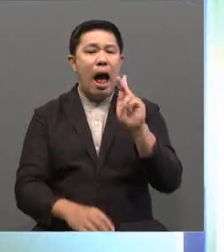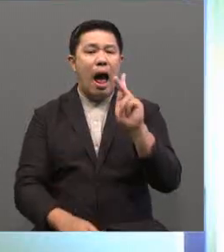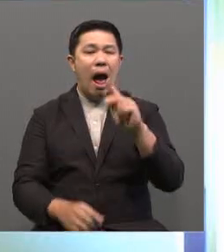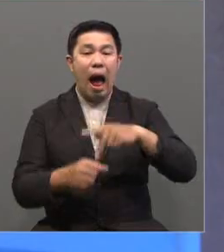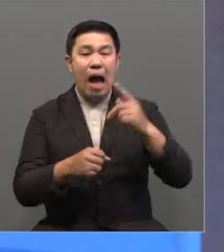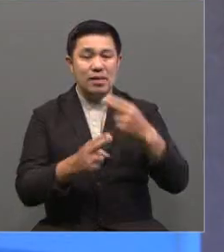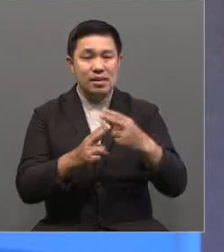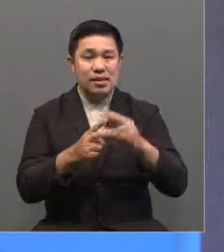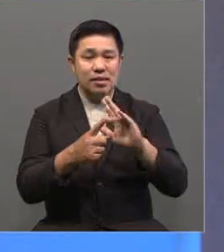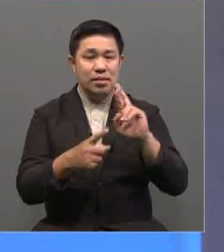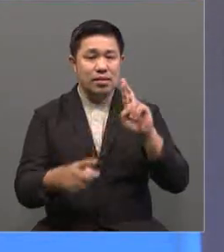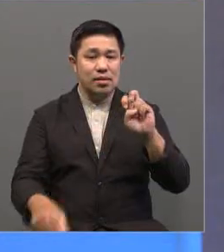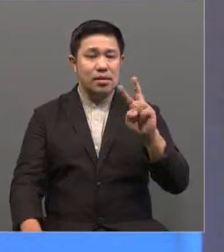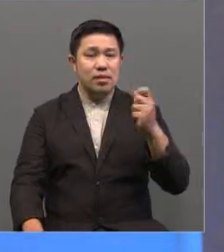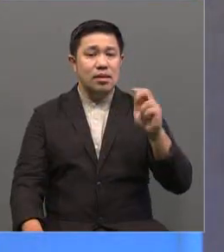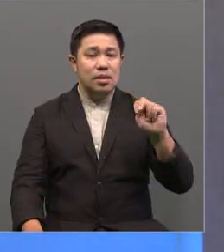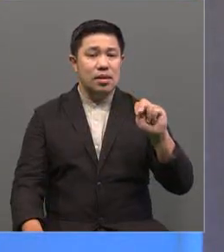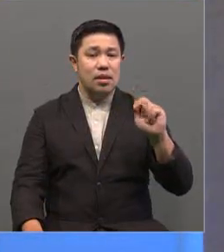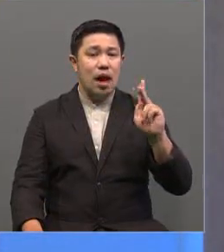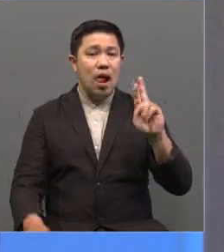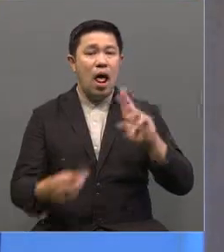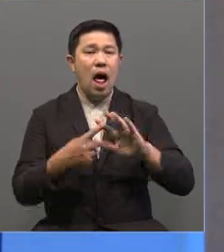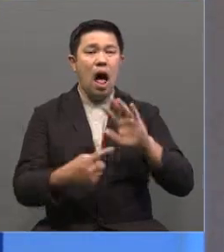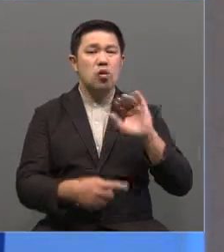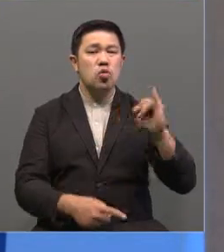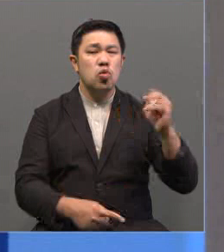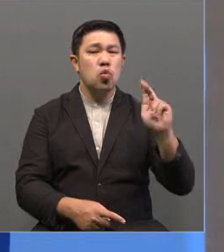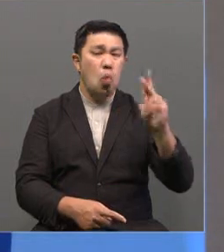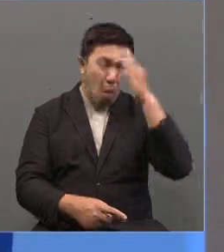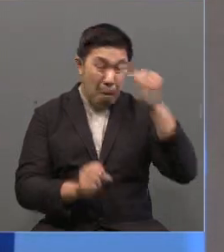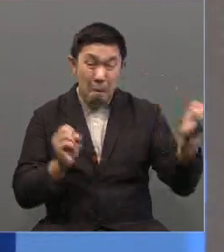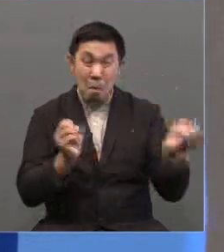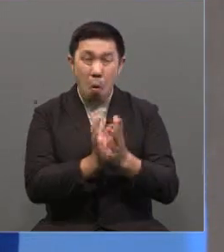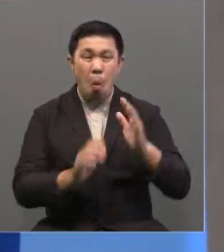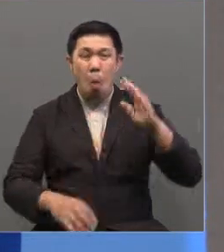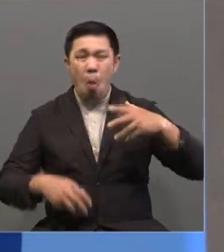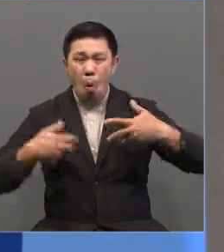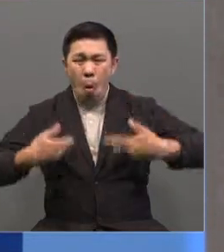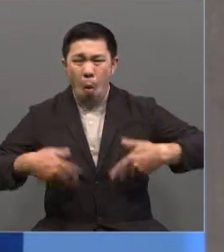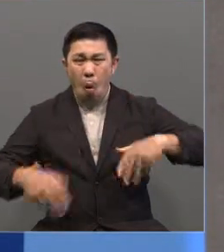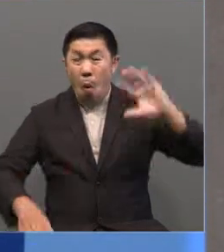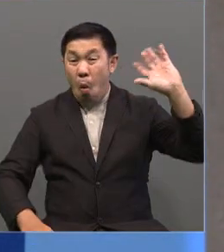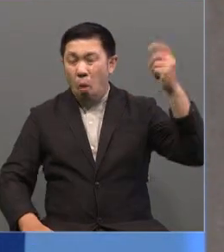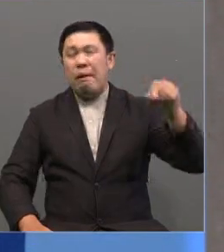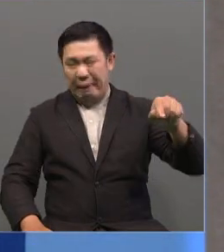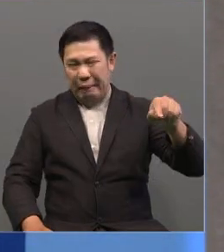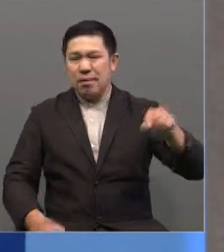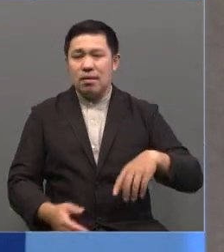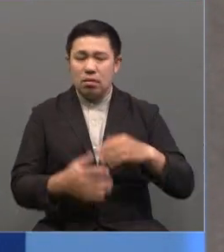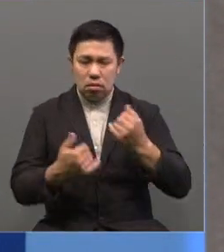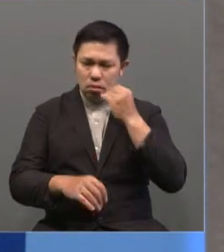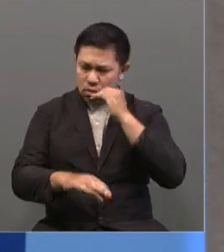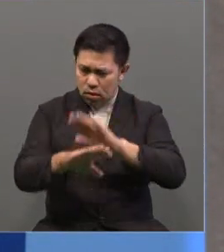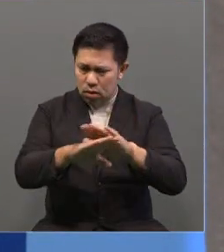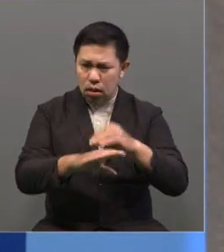านกับมันอยู่ทุกวันนี้ซึ่งการใช้ชุมชนและโรงเรียนมาเป็นตัวขับเคลื่อนเนี่ยถือเป็นก้าวแรกที่จะกระตุ้นให้ทุกบ้านทุกครัว